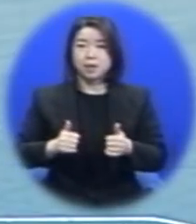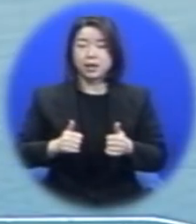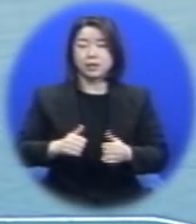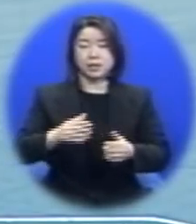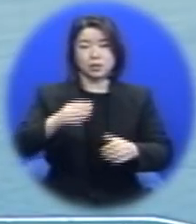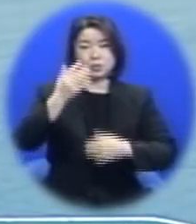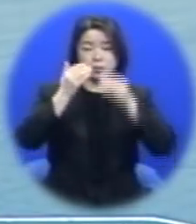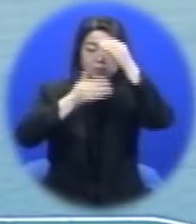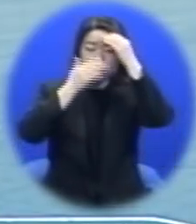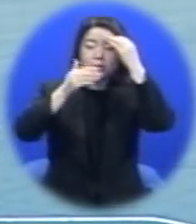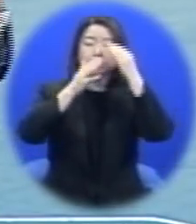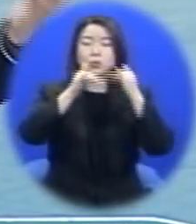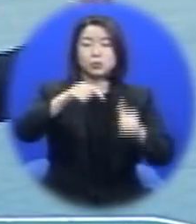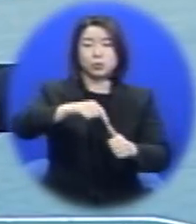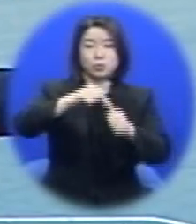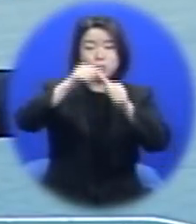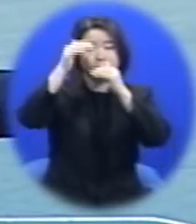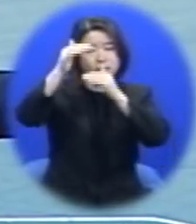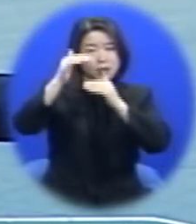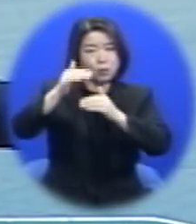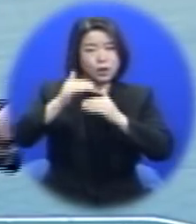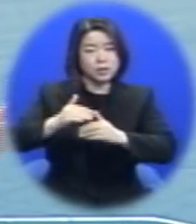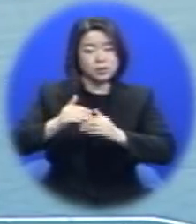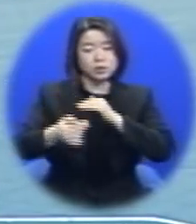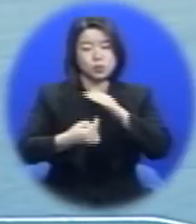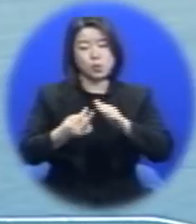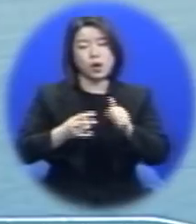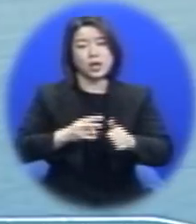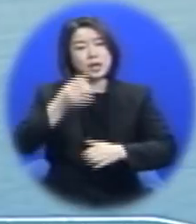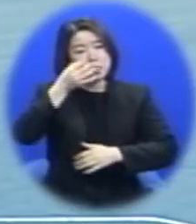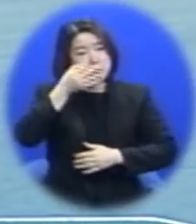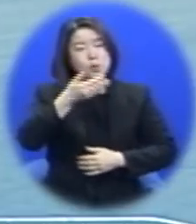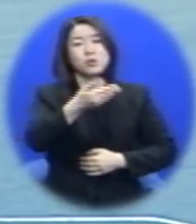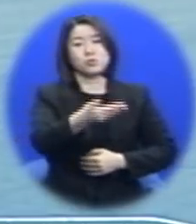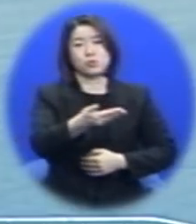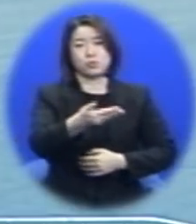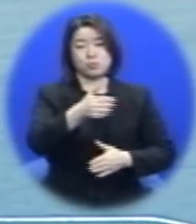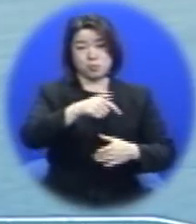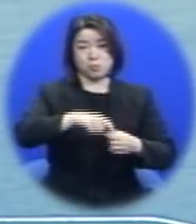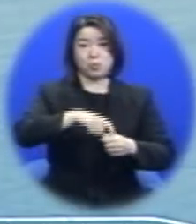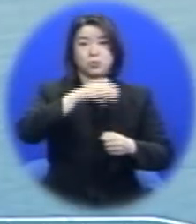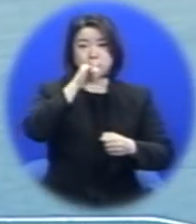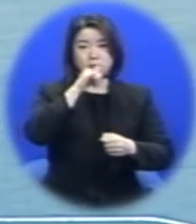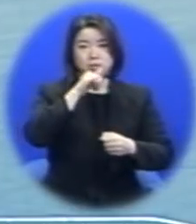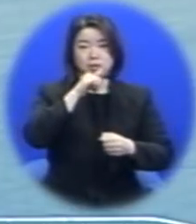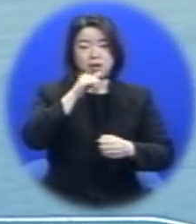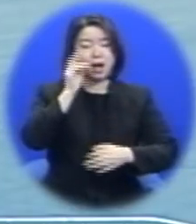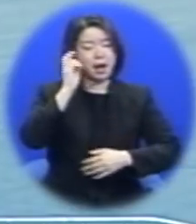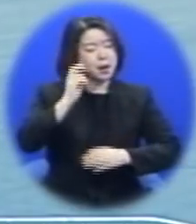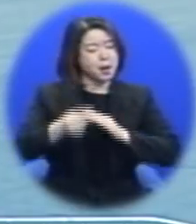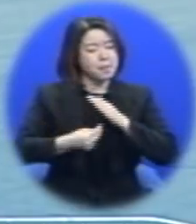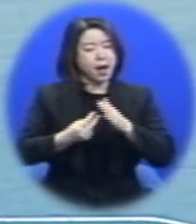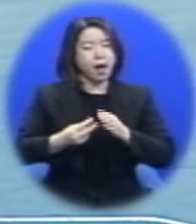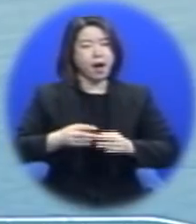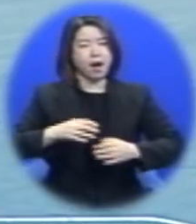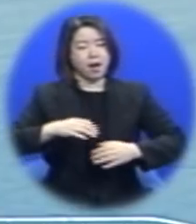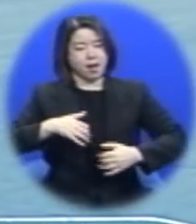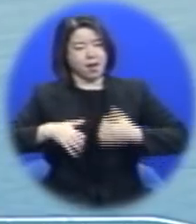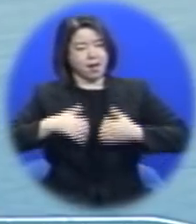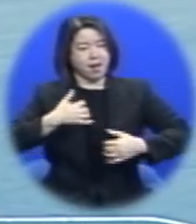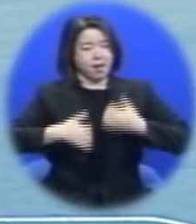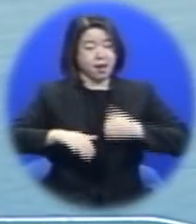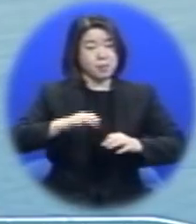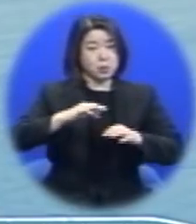과정을 요한에게 보여주시려고 하는 거죠. 아마 요한은 굉장히 흥분되고 또 놀라웠을